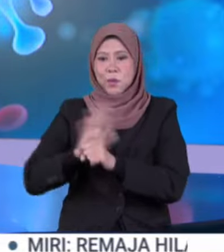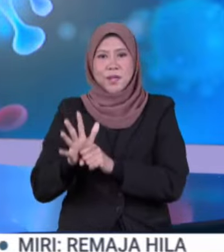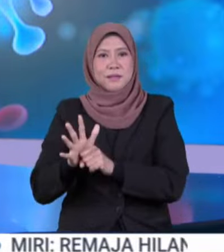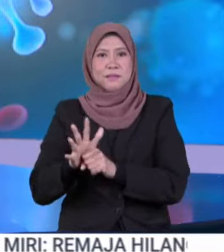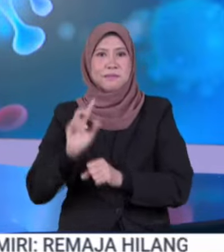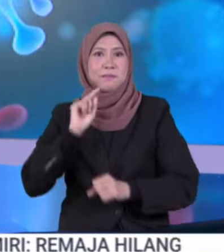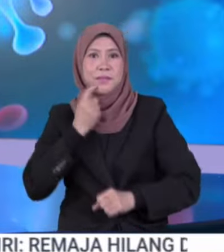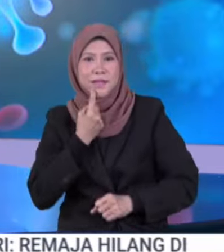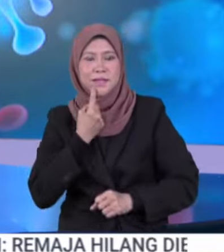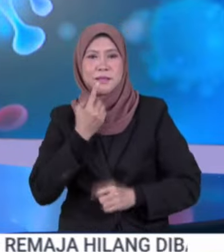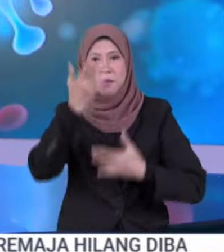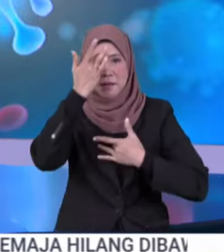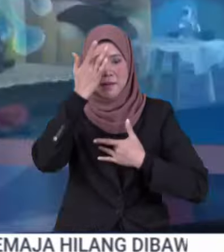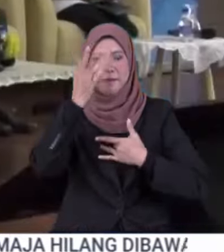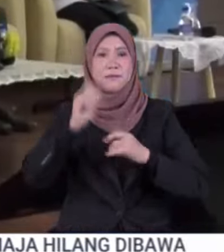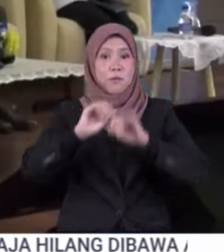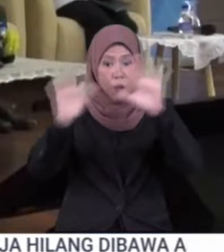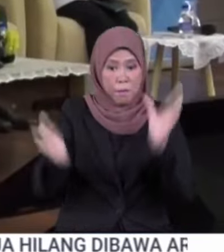kecemasan kesihatan global.